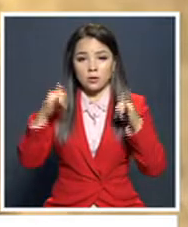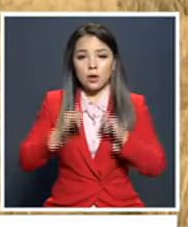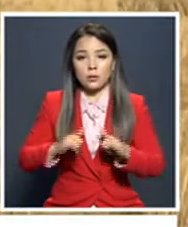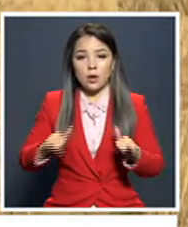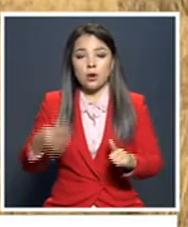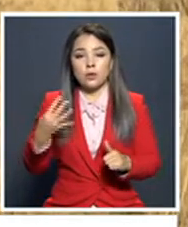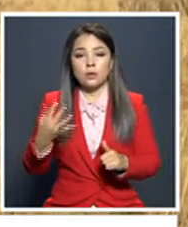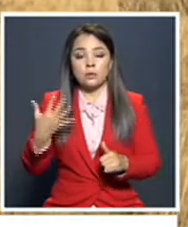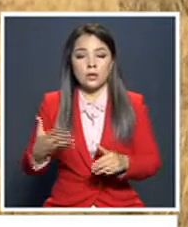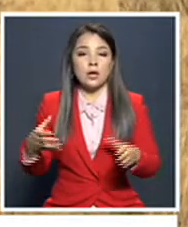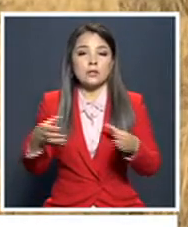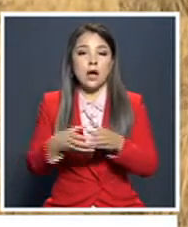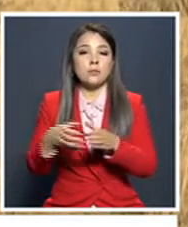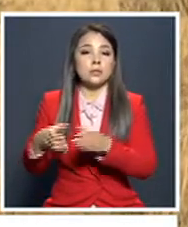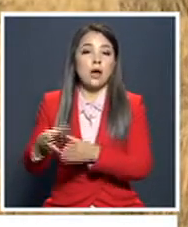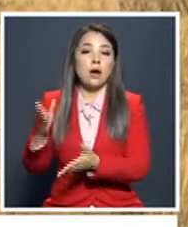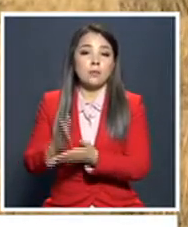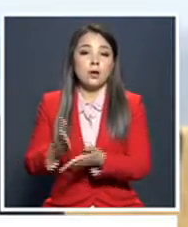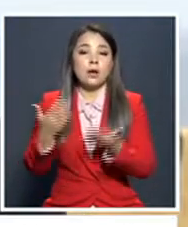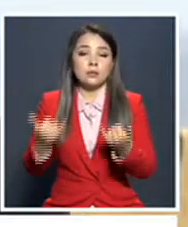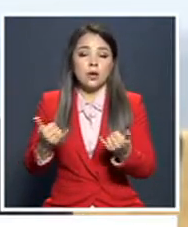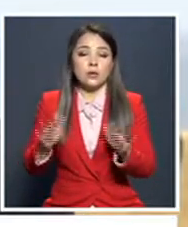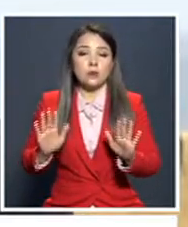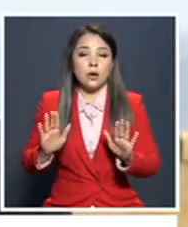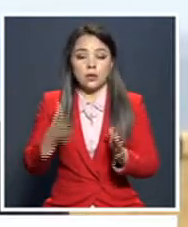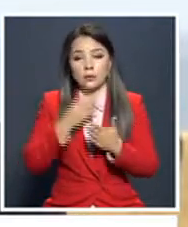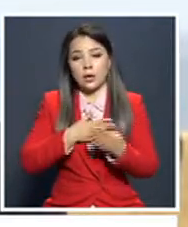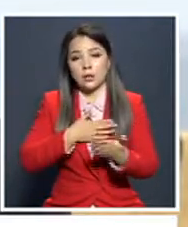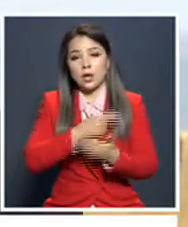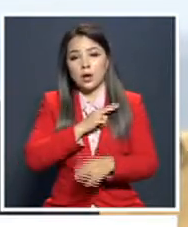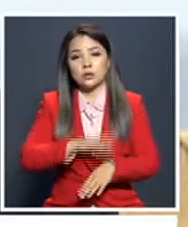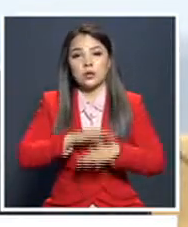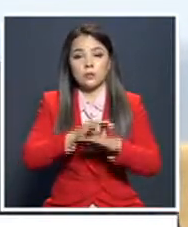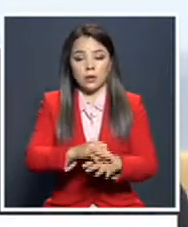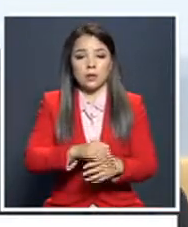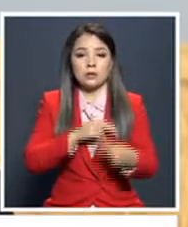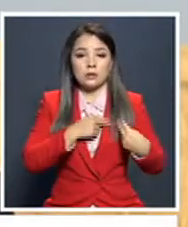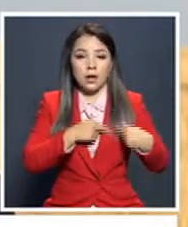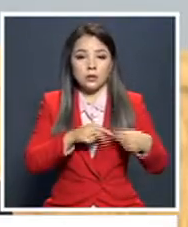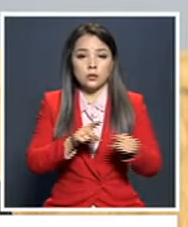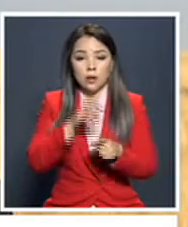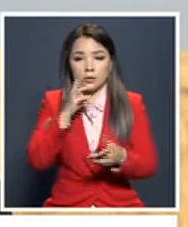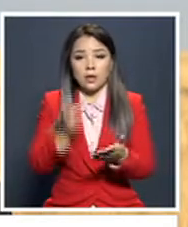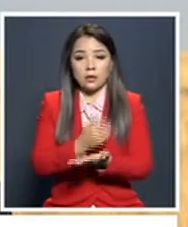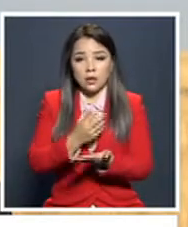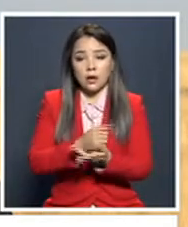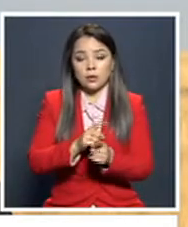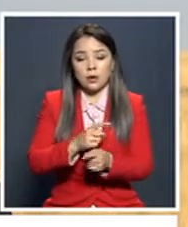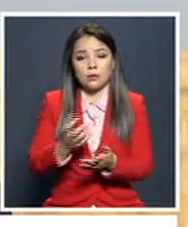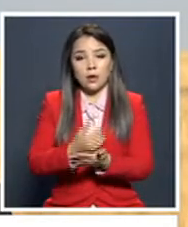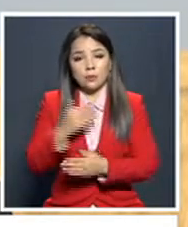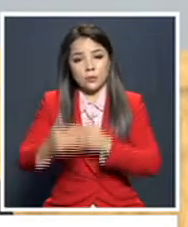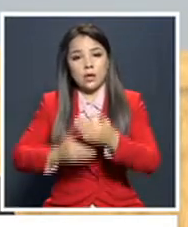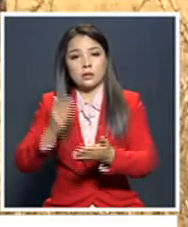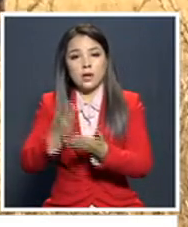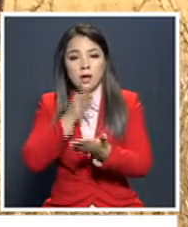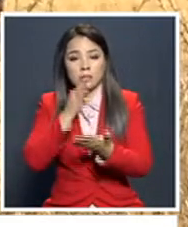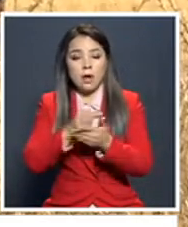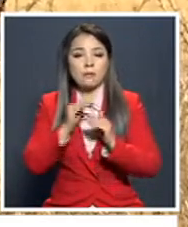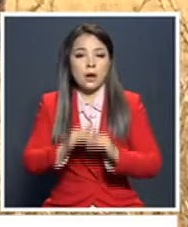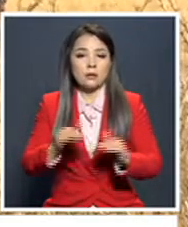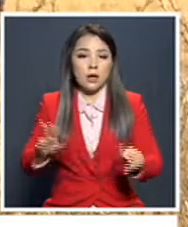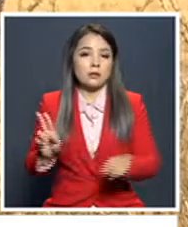4-5 табыны бар. Айтуынша, қазіргі заманда тек бел жазбай еңбек еткен адам ғана оның жемісін татып, табысты болады. Осыны